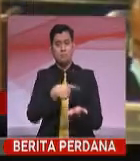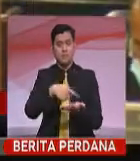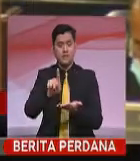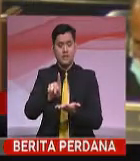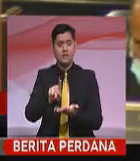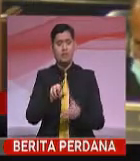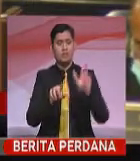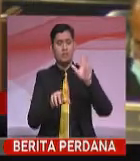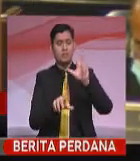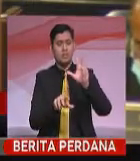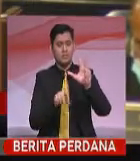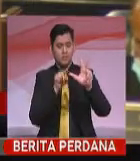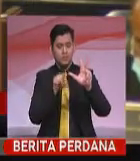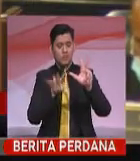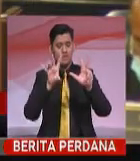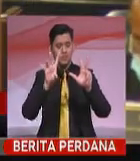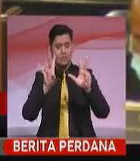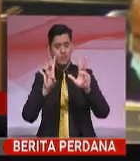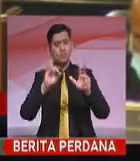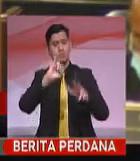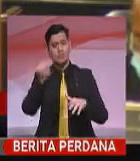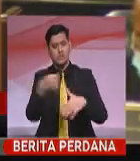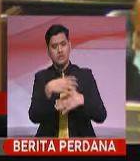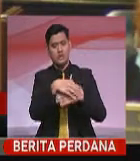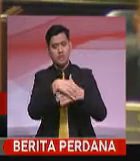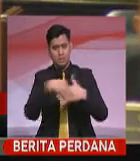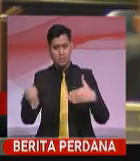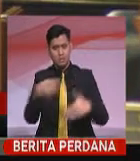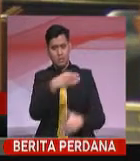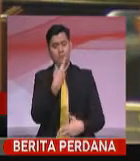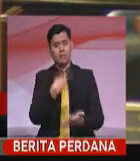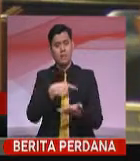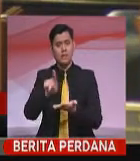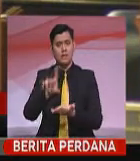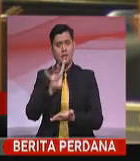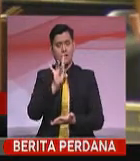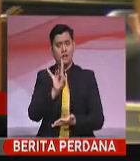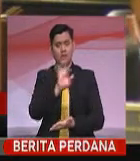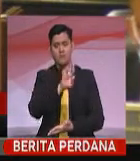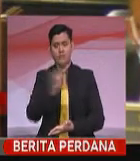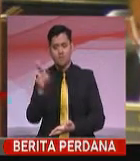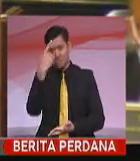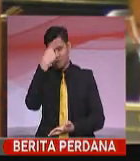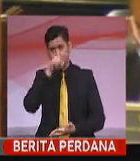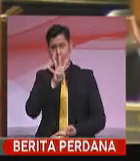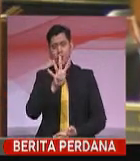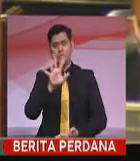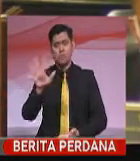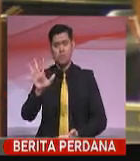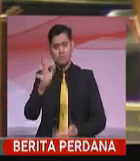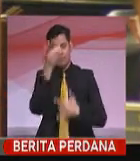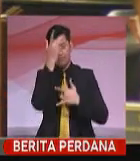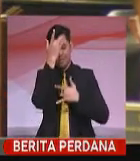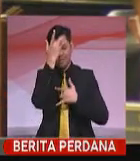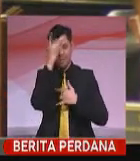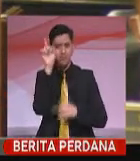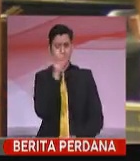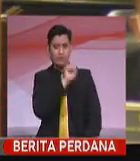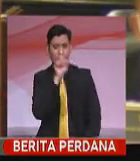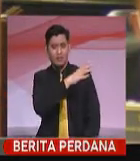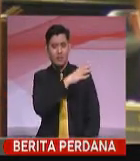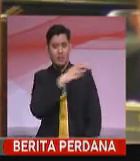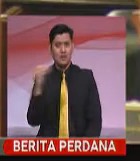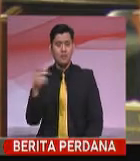RM31.57 juta. Ia meliputi bantuan keuangan RM8,000 secara sekali bayar bagi 45 jenis penyakit kritikal selain bantuan perbelanjaan